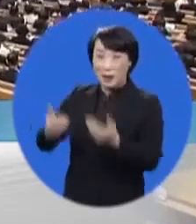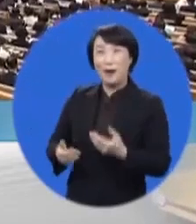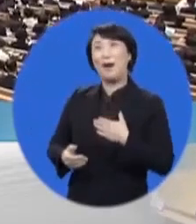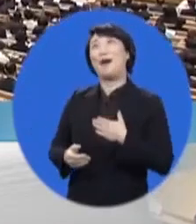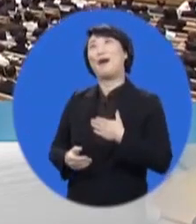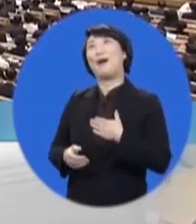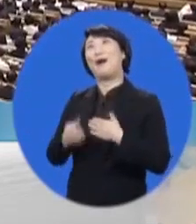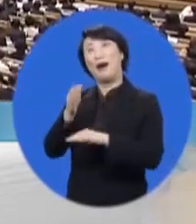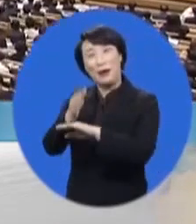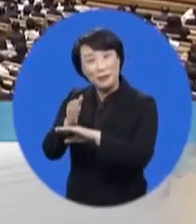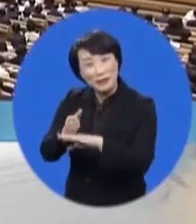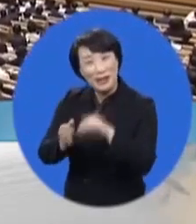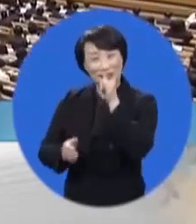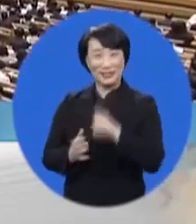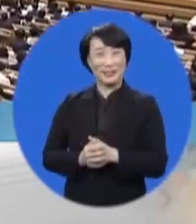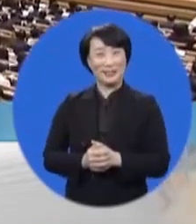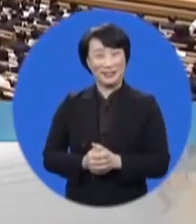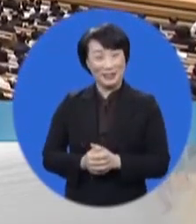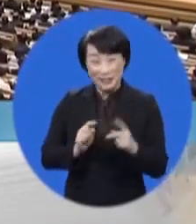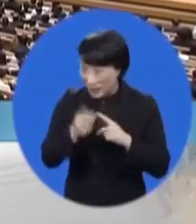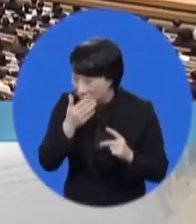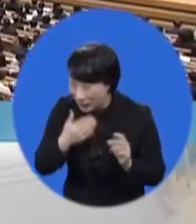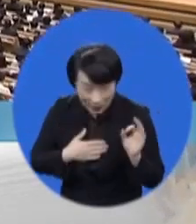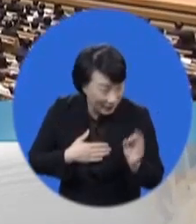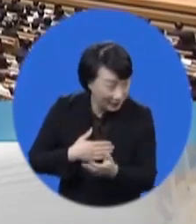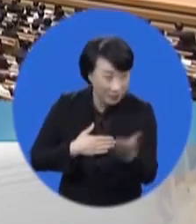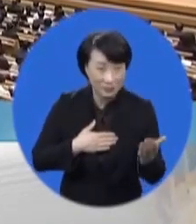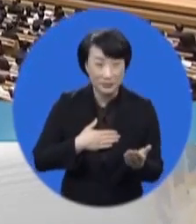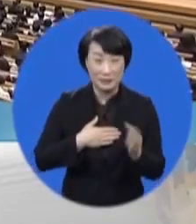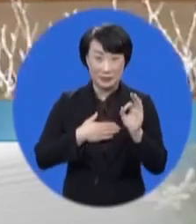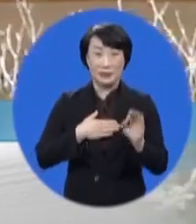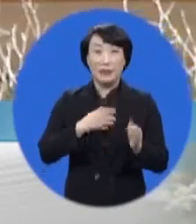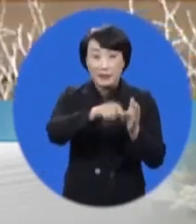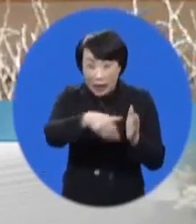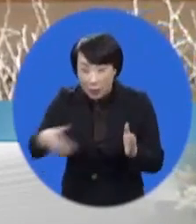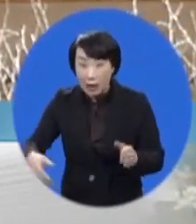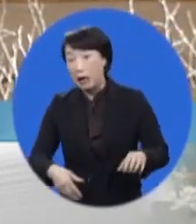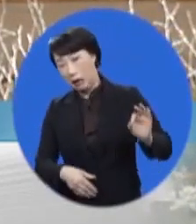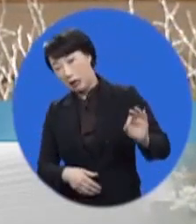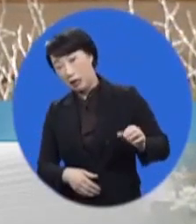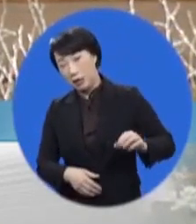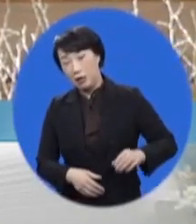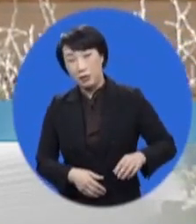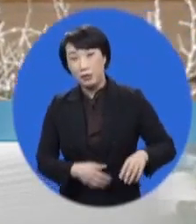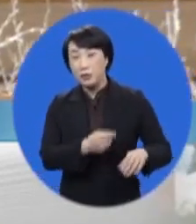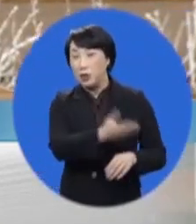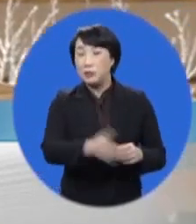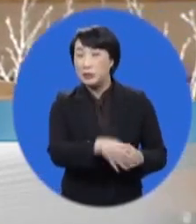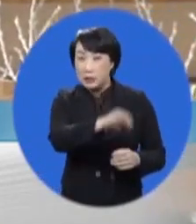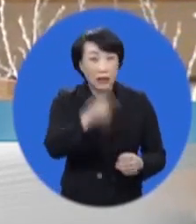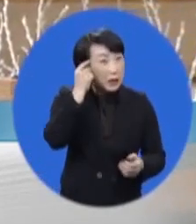얼마나 감사하냐 이 말입니다. 이해가 됩니까? 세월을 깔보고 값없는 것으로 보지